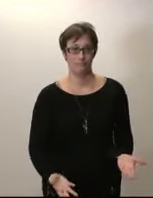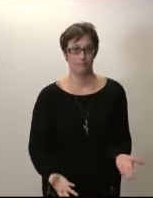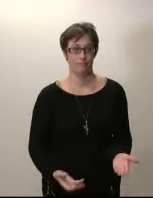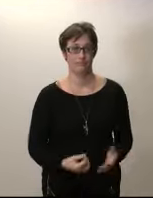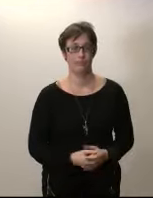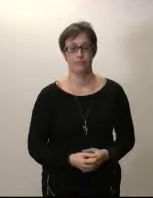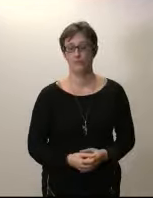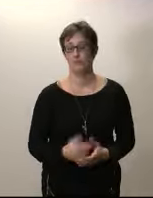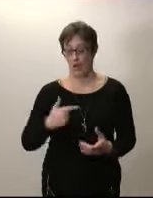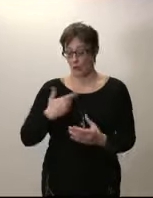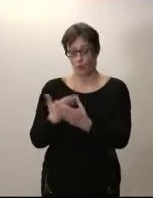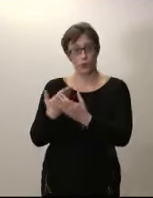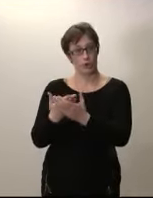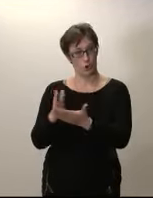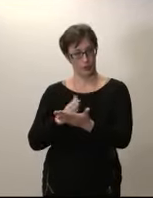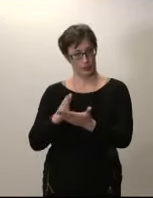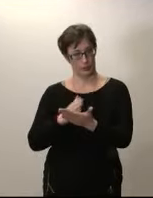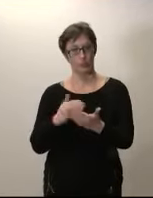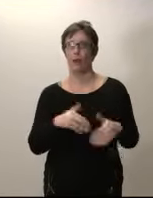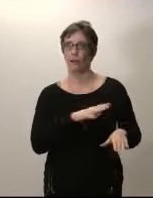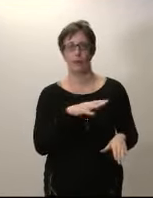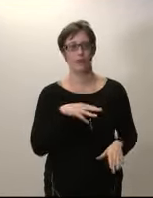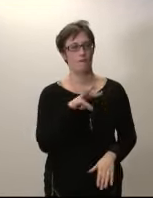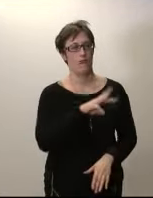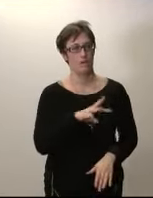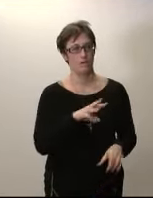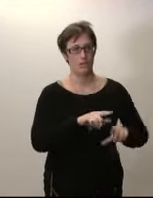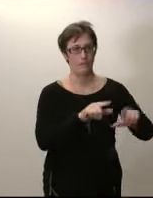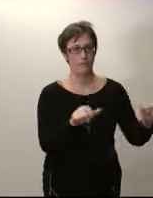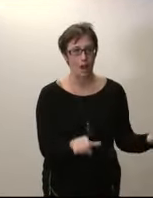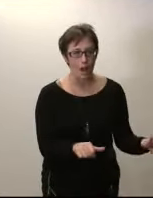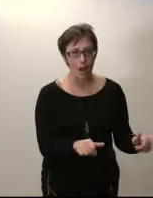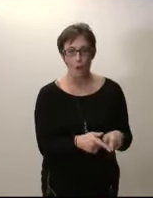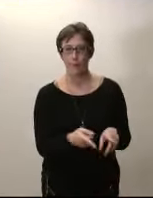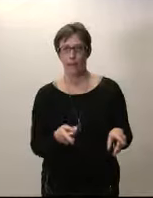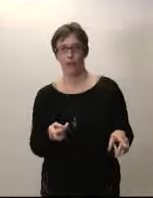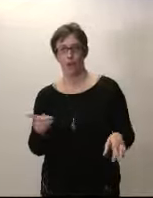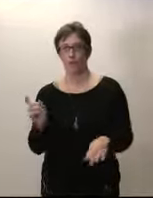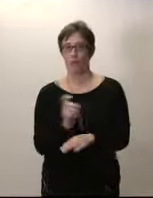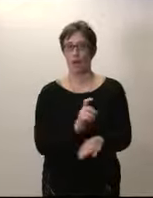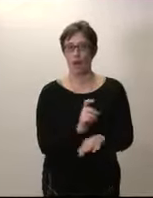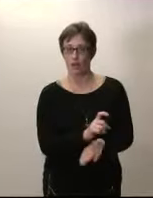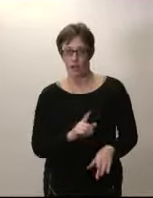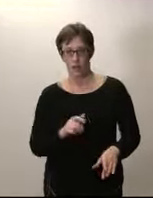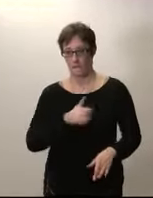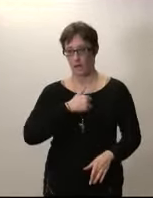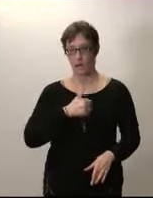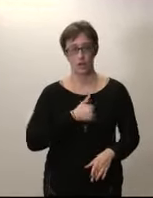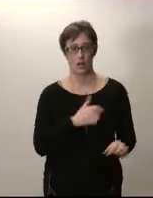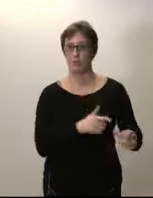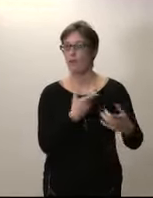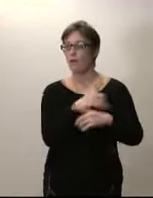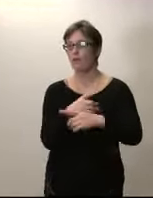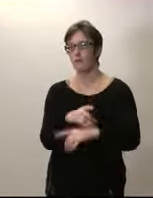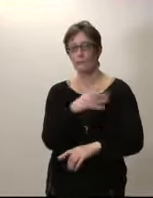C'est un dossier que j'ai préparé. Non, non, mais Madame Weiss n'est pas là. Vous la prenez à partie personnellement. Elle n'est pas là pour se défendre. Vous l'avez fait pour moi-même, notamment au